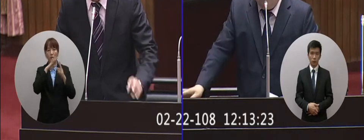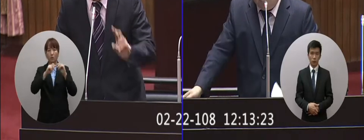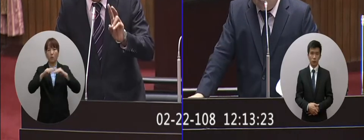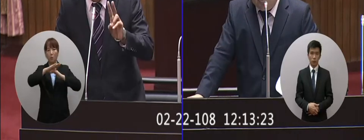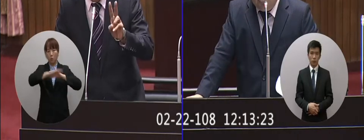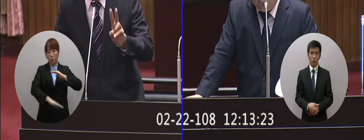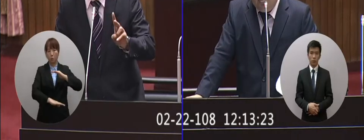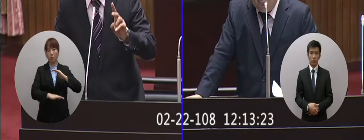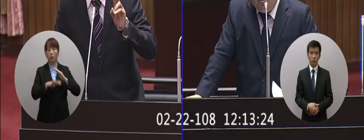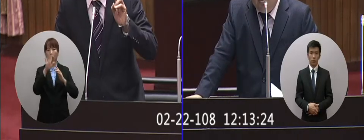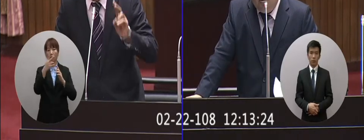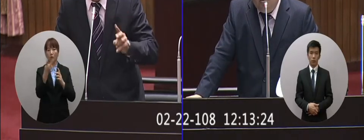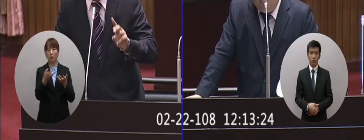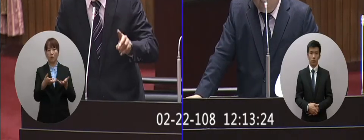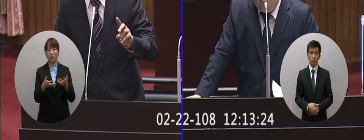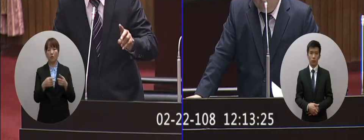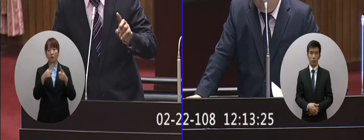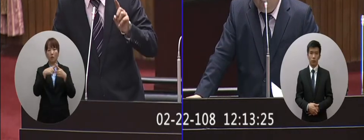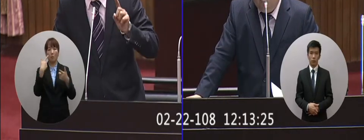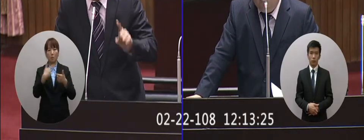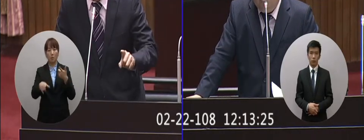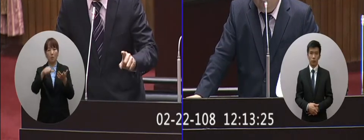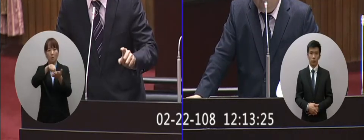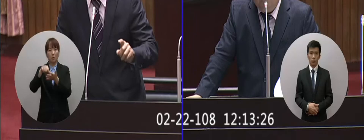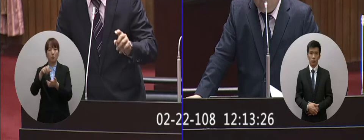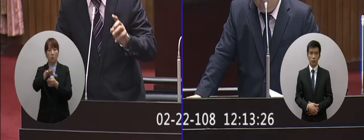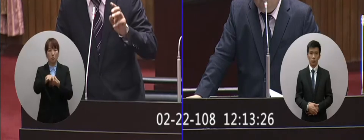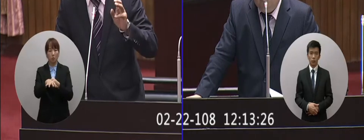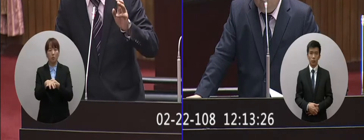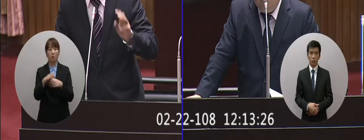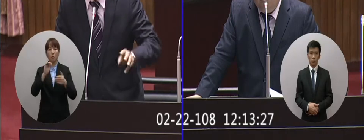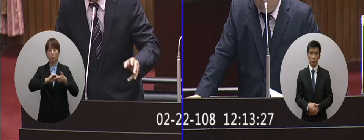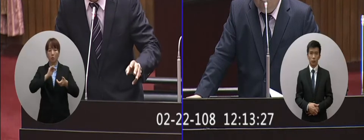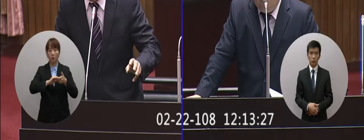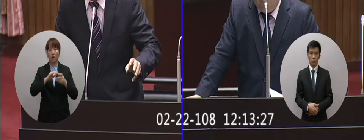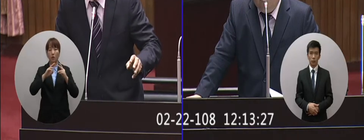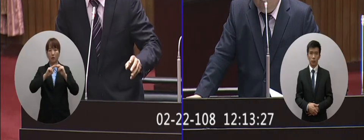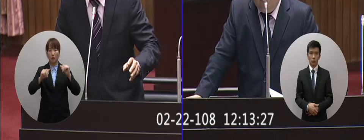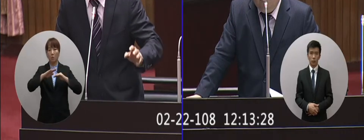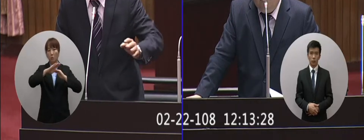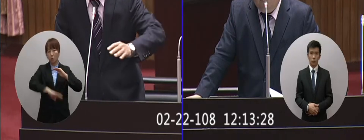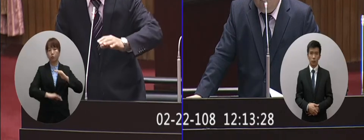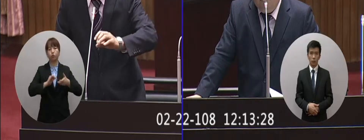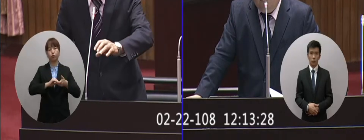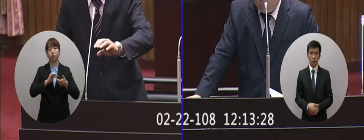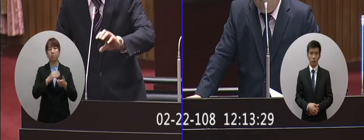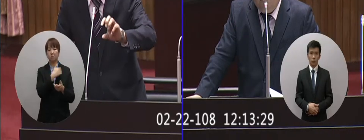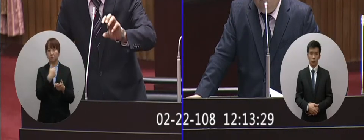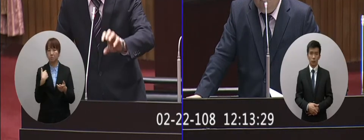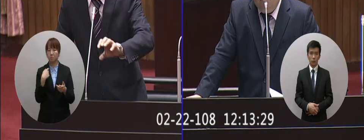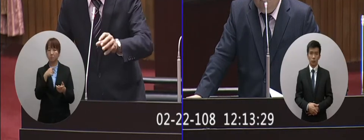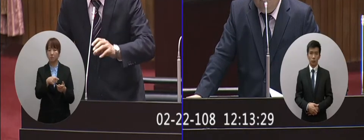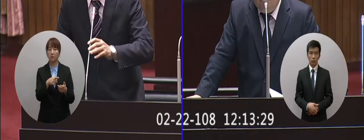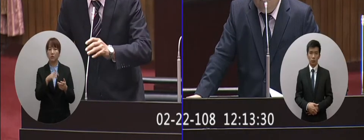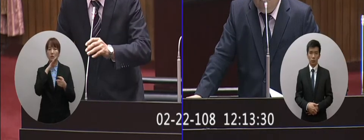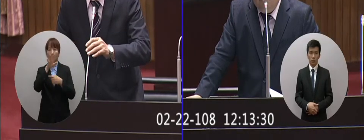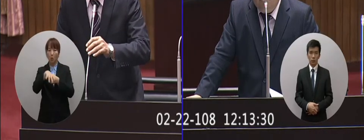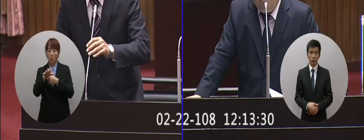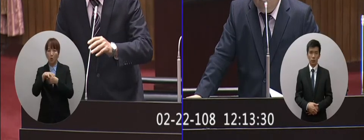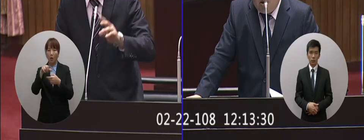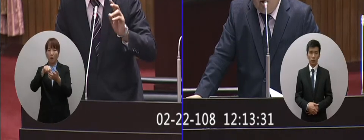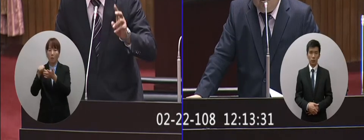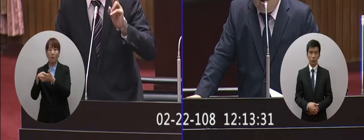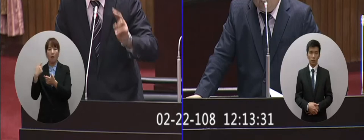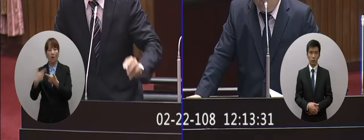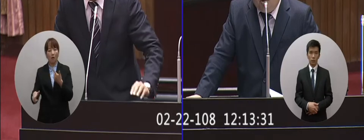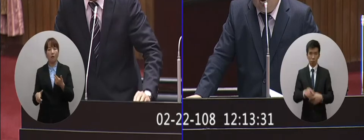区啦吼，所以有两件，不利耕作的土地无一定是地层下陷，伊可能就是真正 农地无法当搁